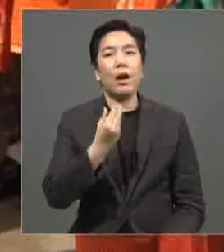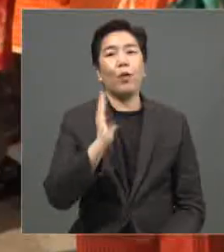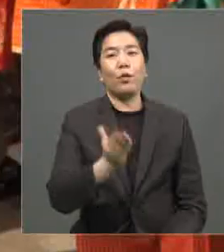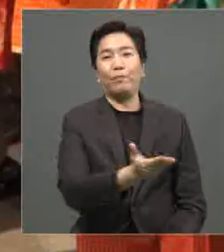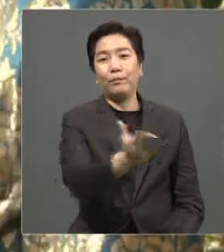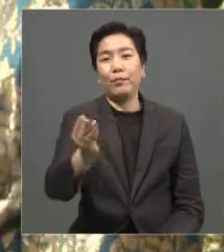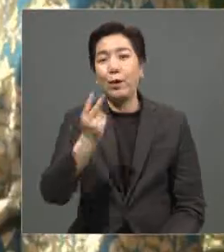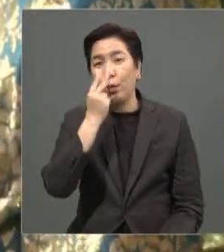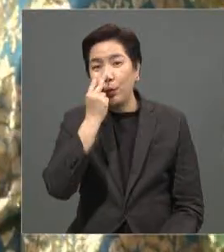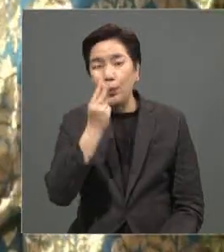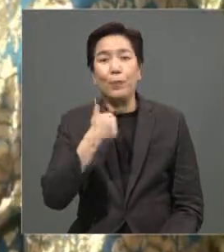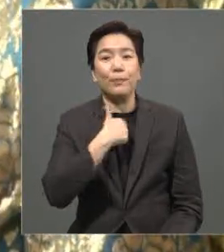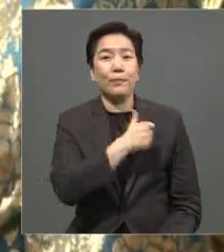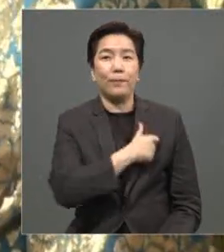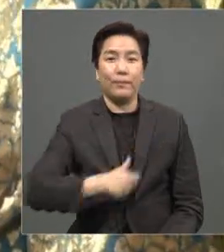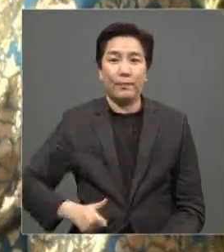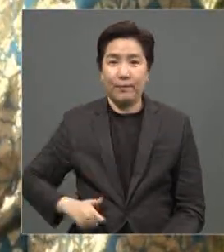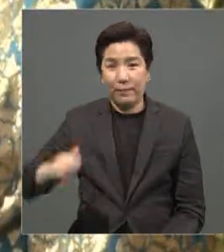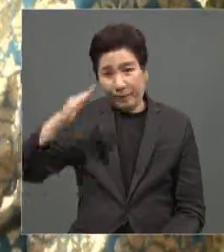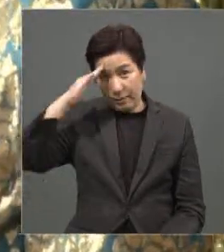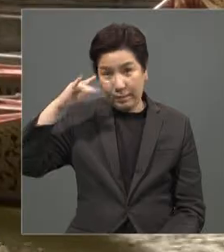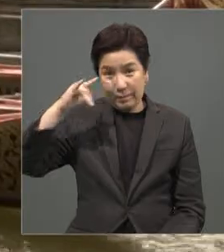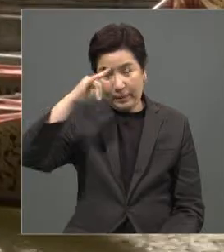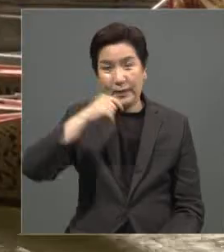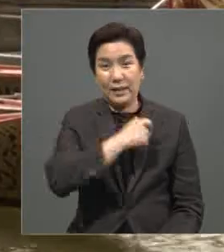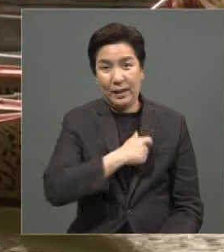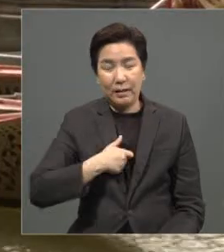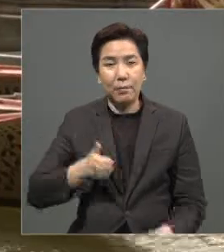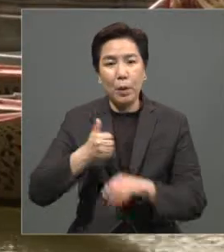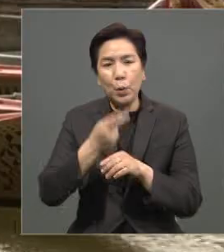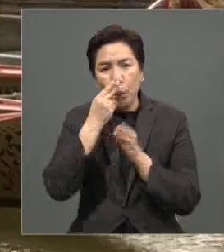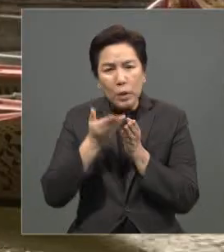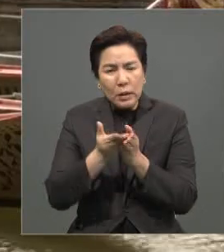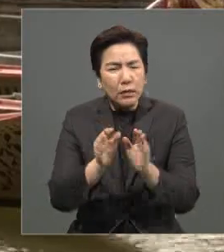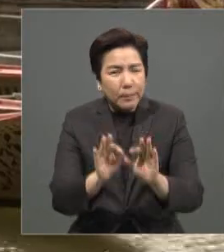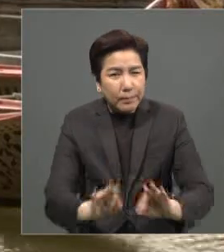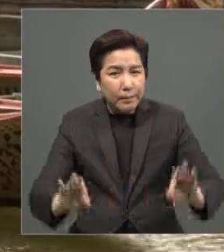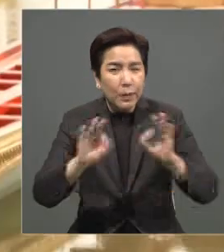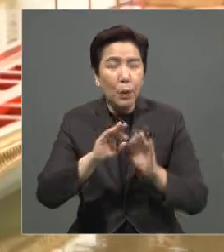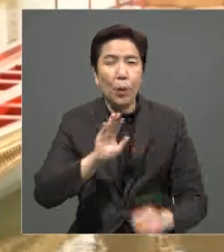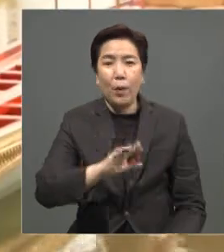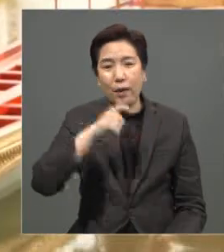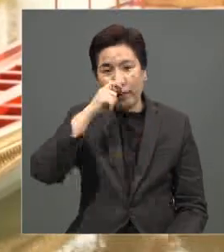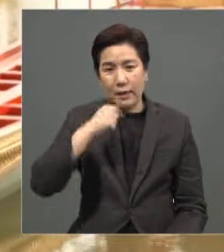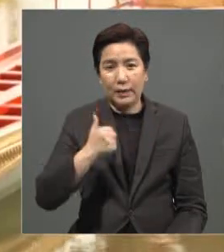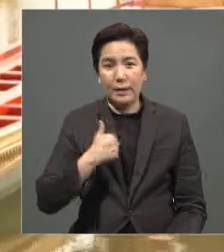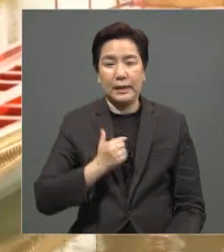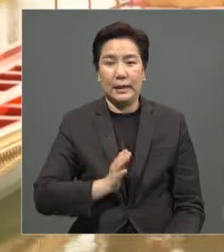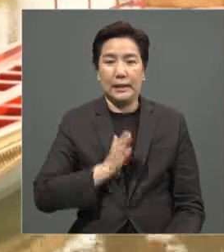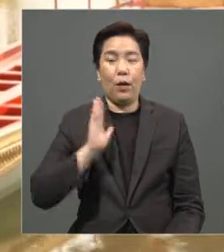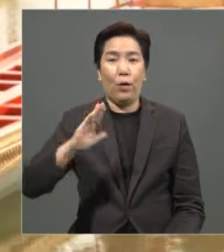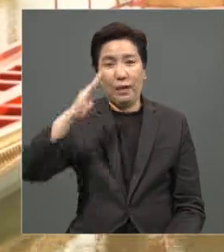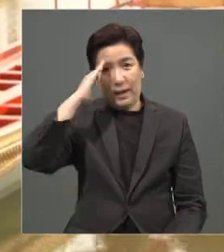มชื่นชมพระบารมีพระบาทสมเด็จพระเจ้าอยู่หัวและชมขบวนเรืออันทรงคุณค่าของไทยนี้ด้วยกันค่ะ ได้รับเกียรติจาก